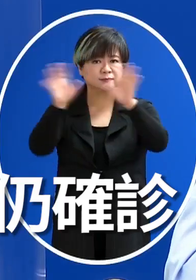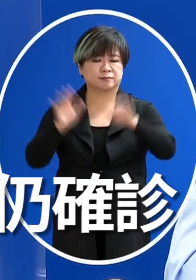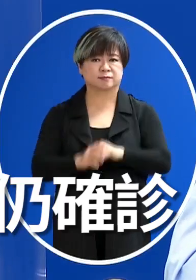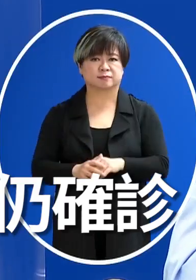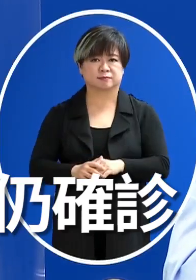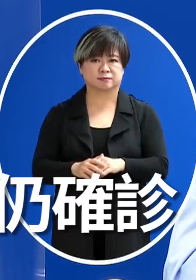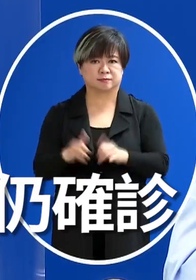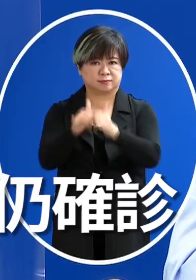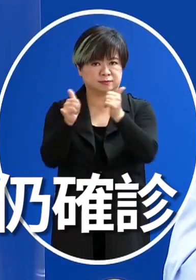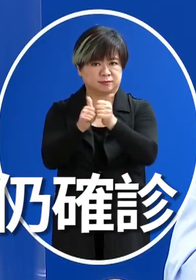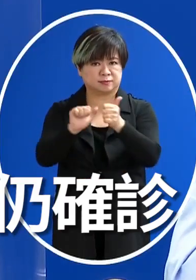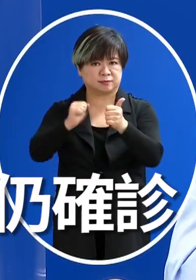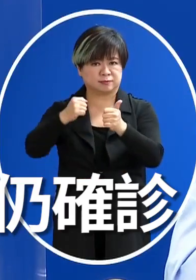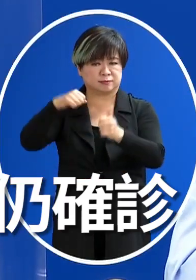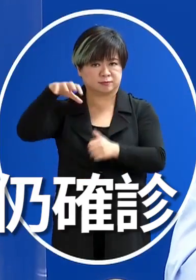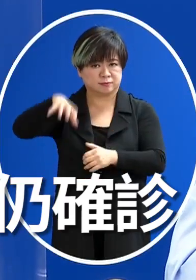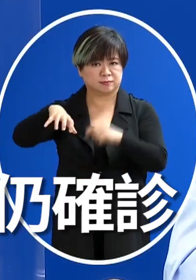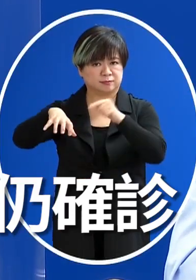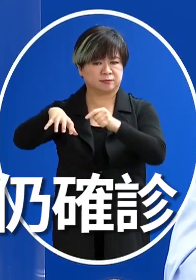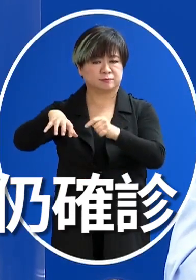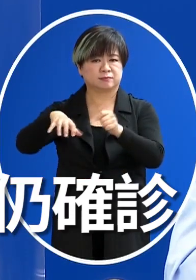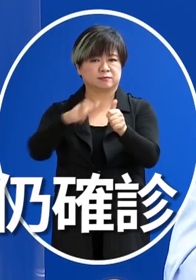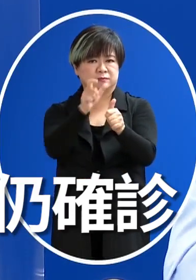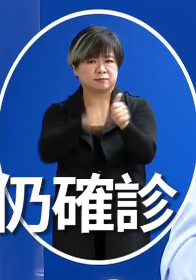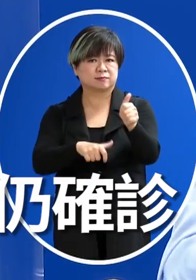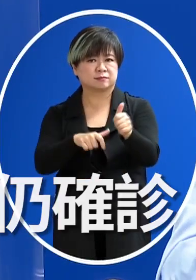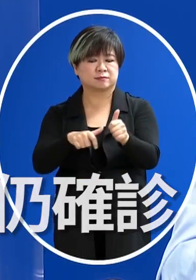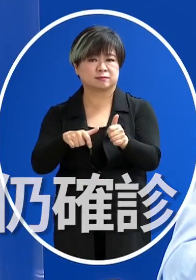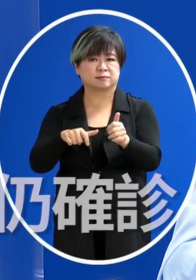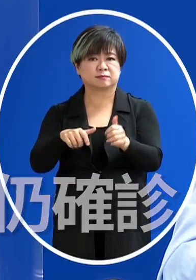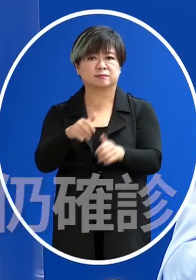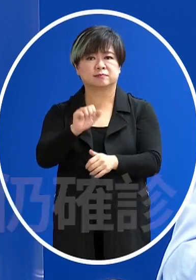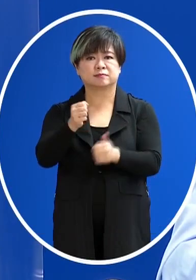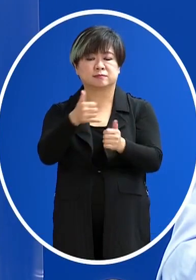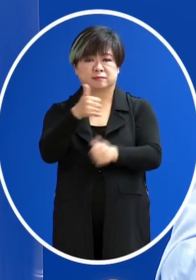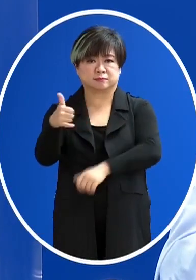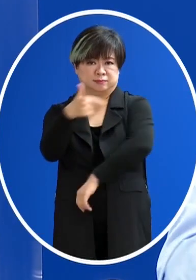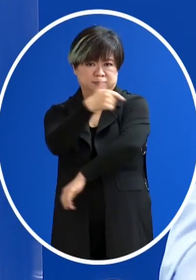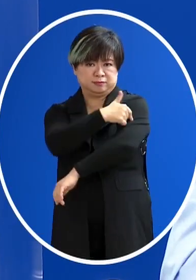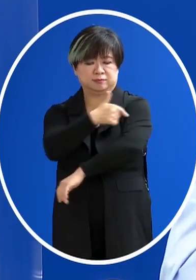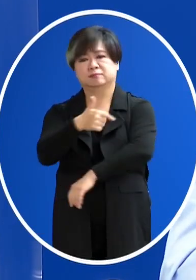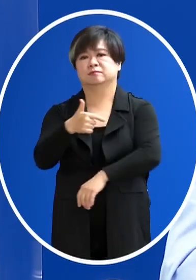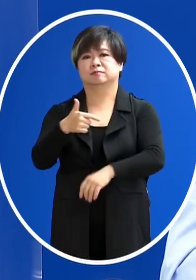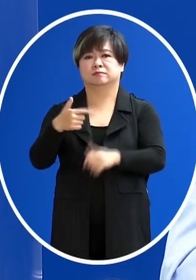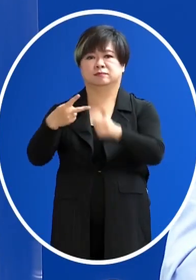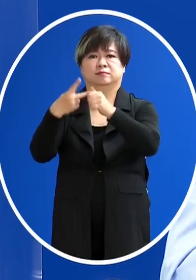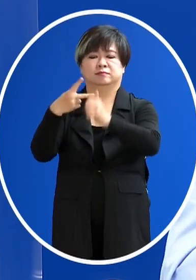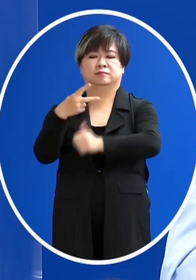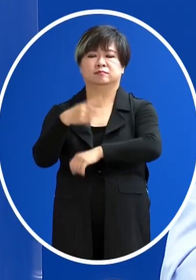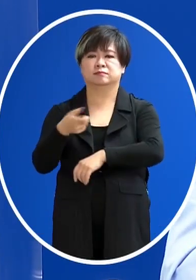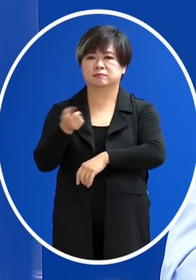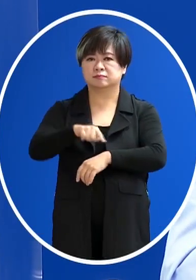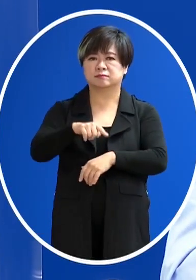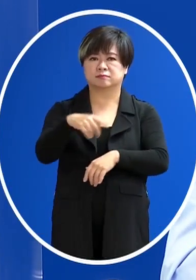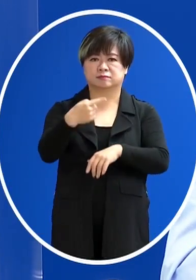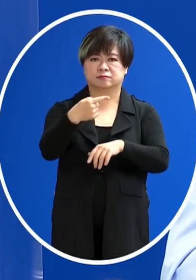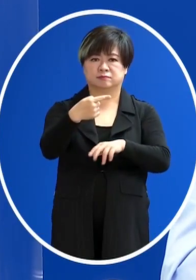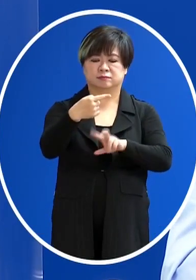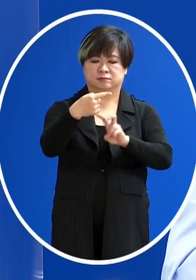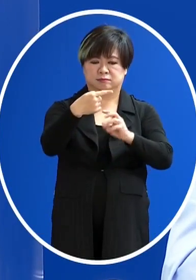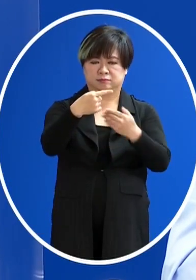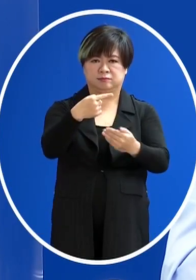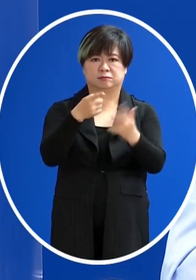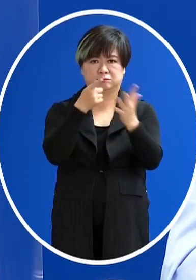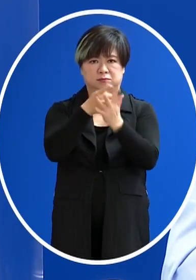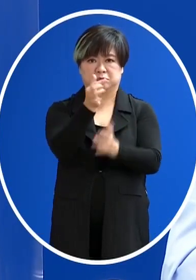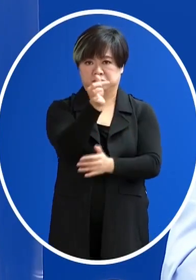众议院的一个众议员在20号接种了第二剂的辉瑞疫苗，然后在29号的时候验出阳性，然后